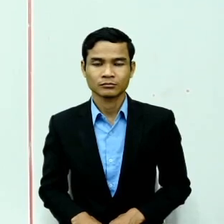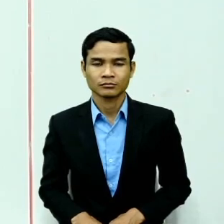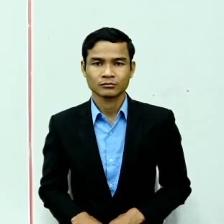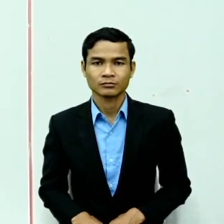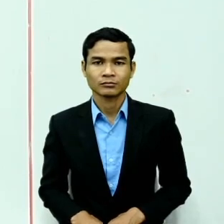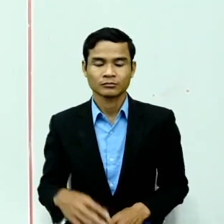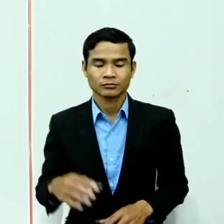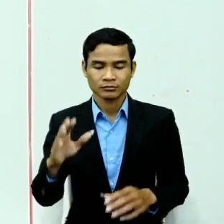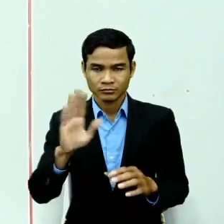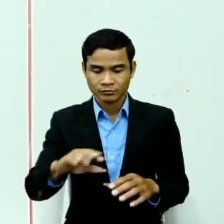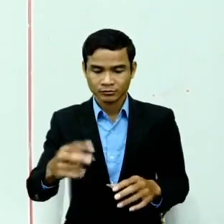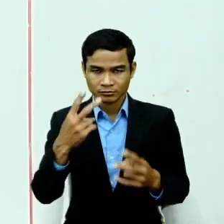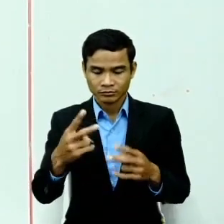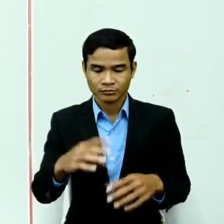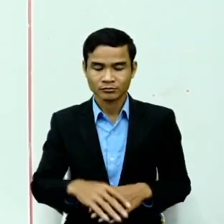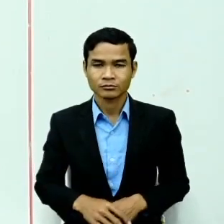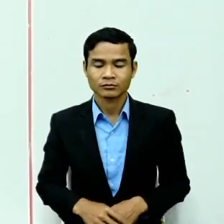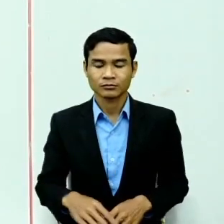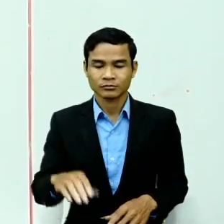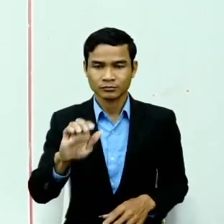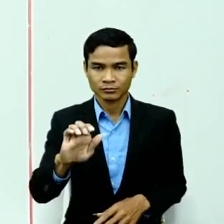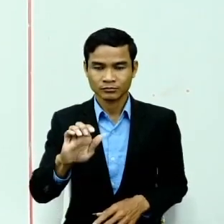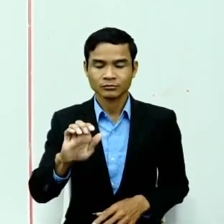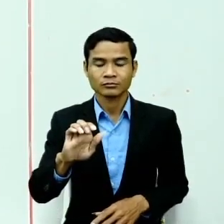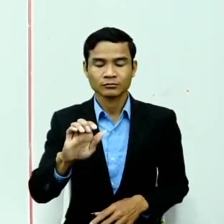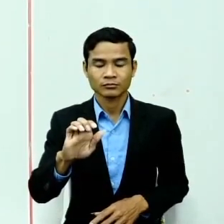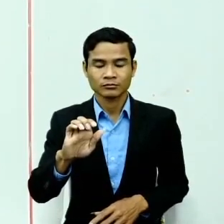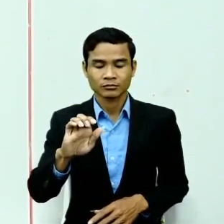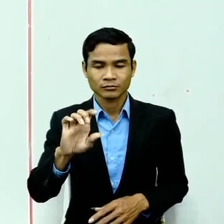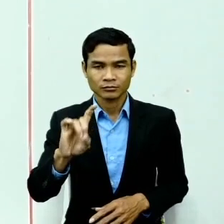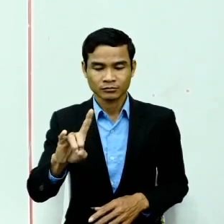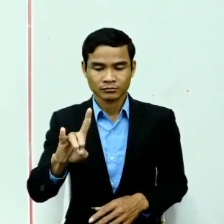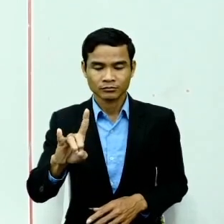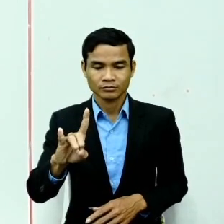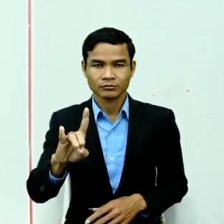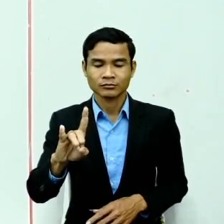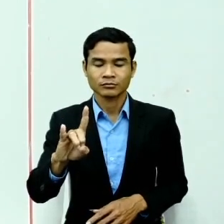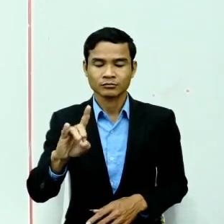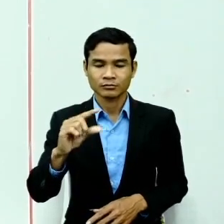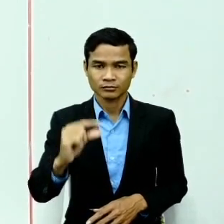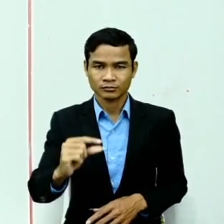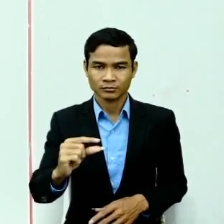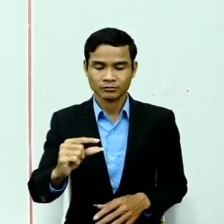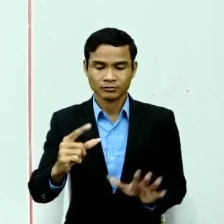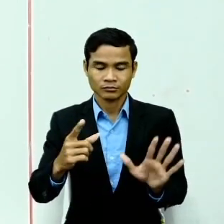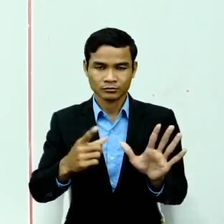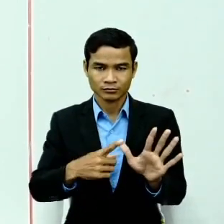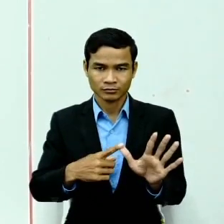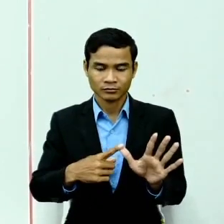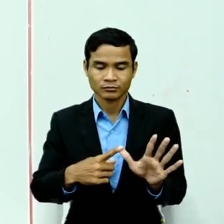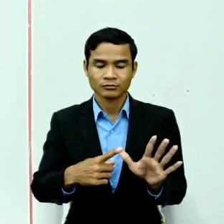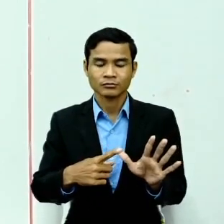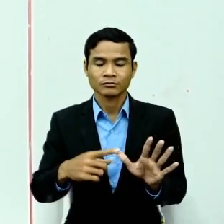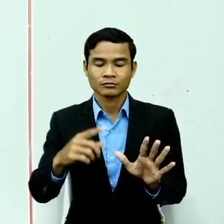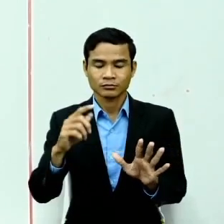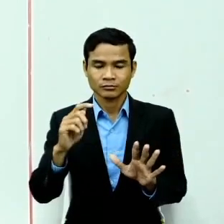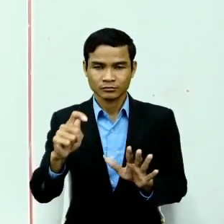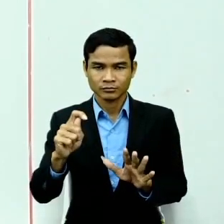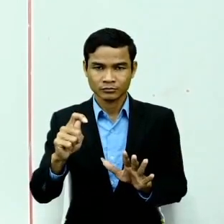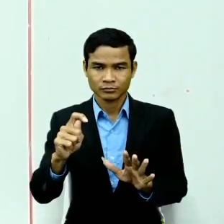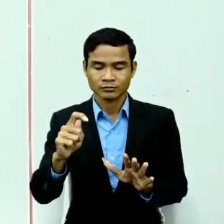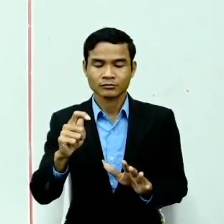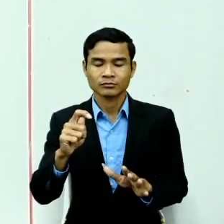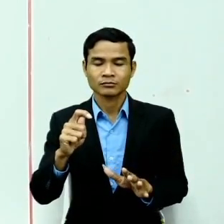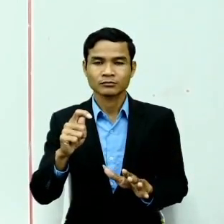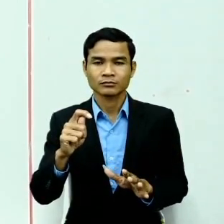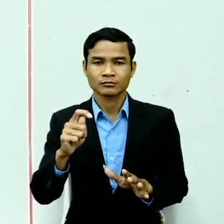chà con tiếng toán cho nừng mố chầm có á cá cá nừng rố